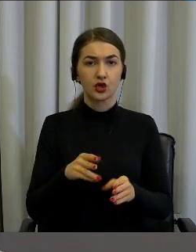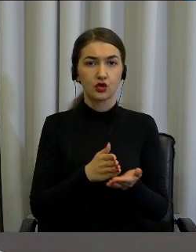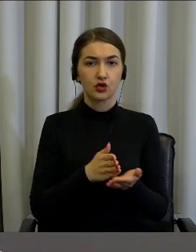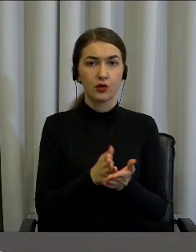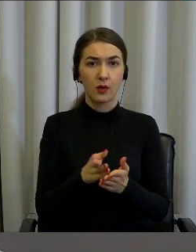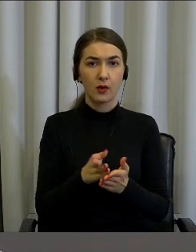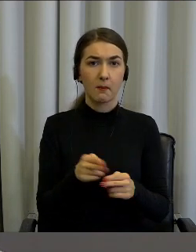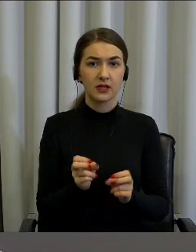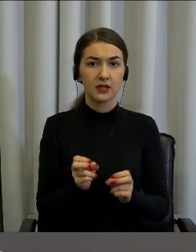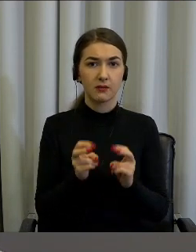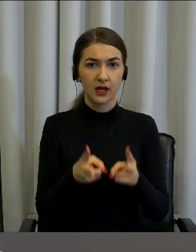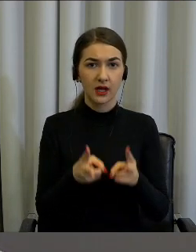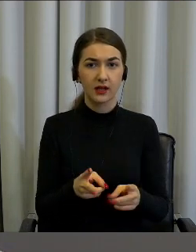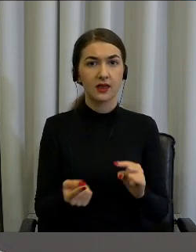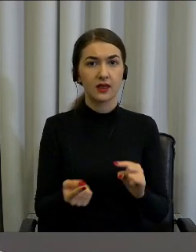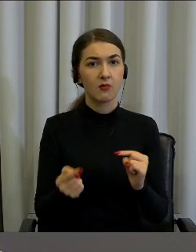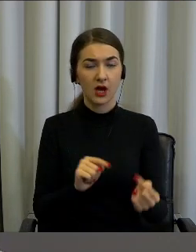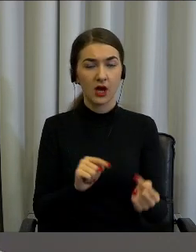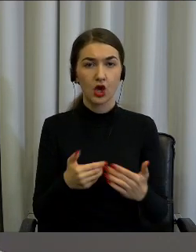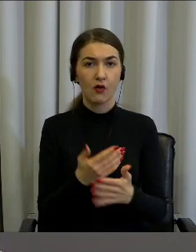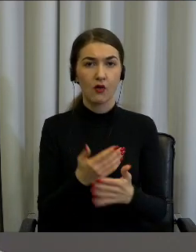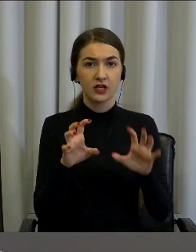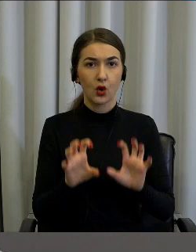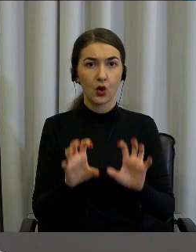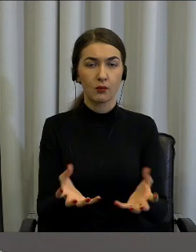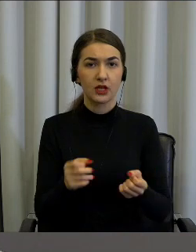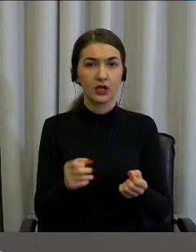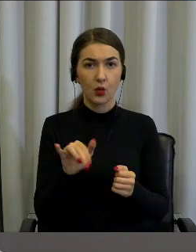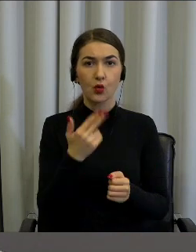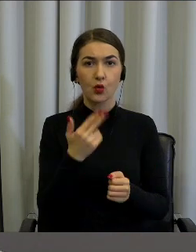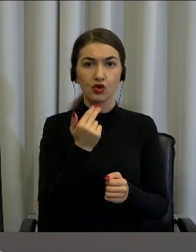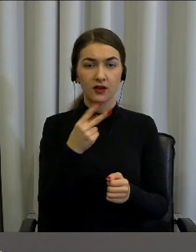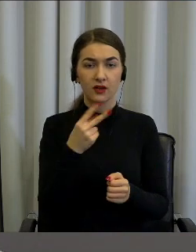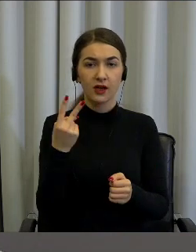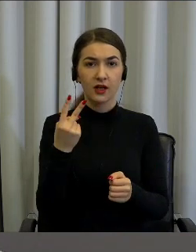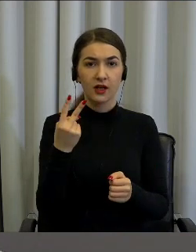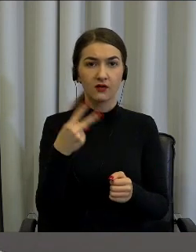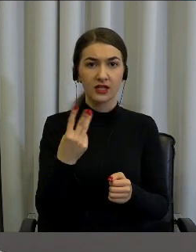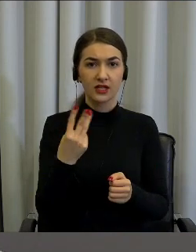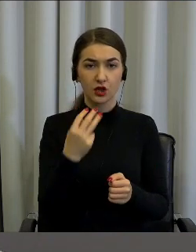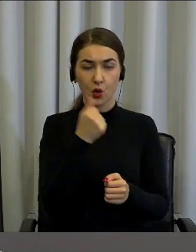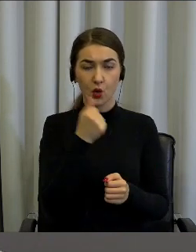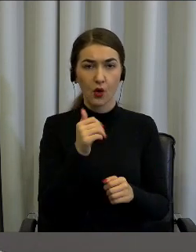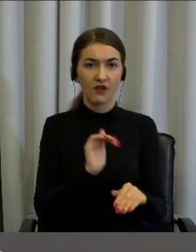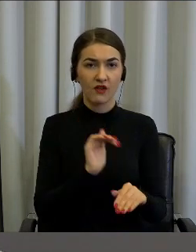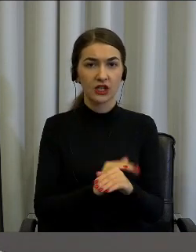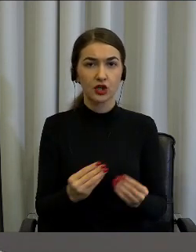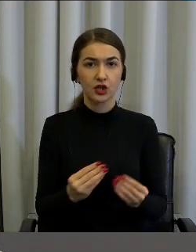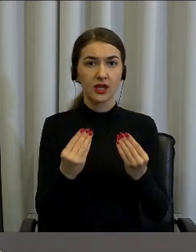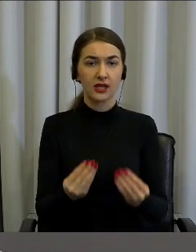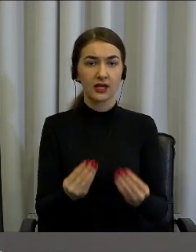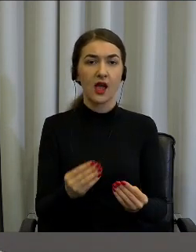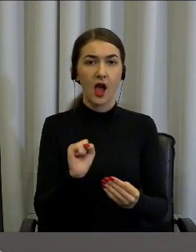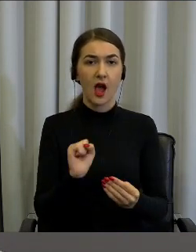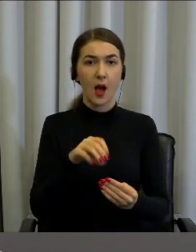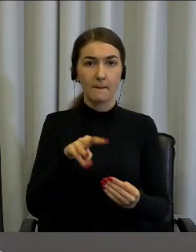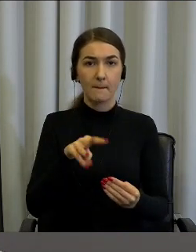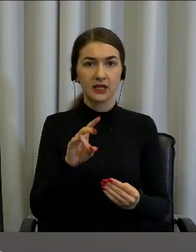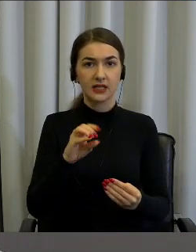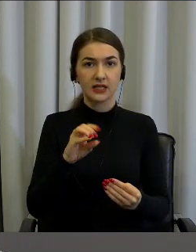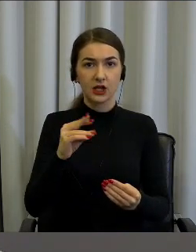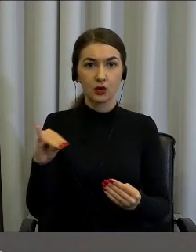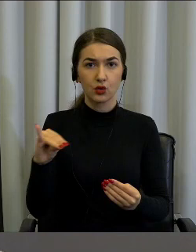навпаки новий Закон прийнятий у червні 2023 року фактично надає амністію російським